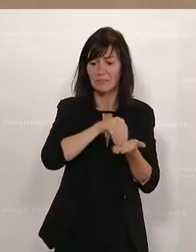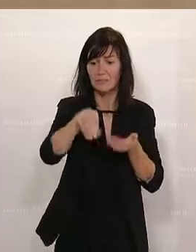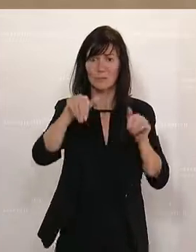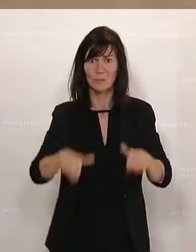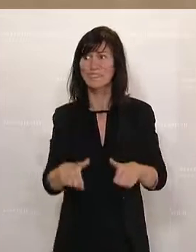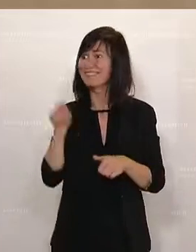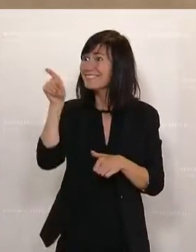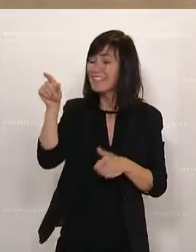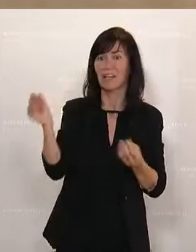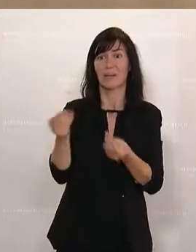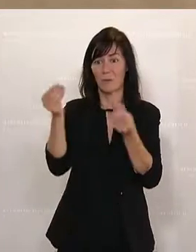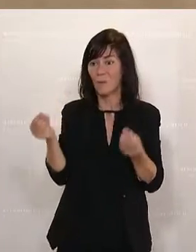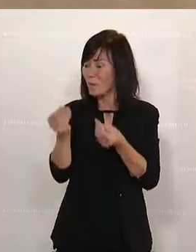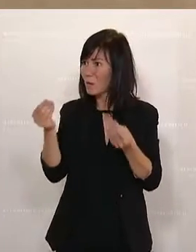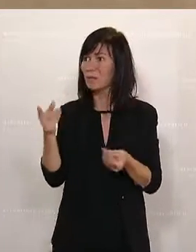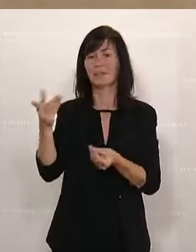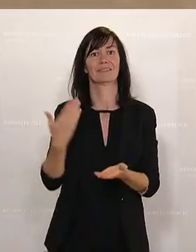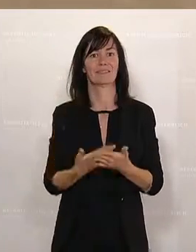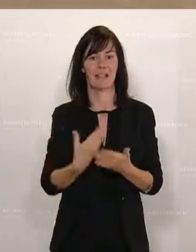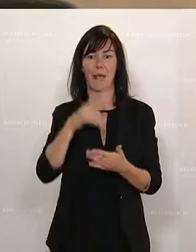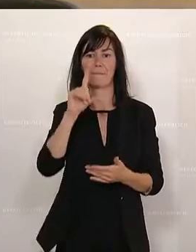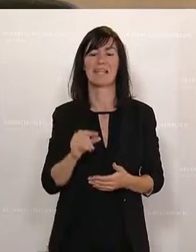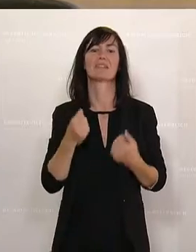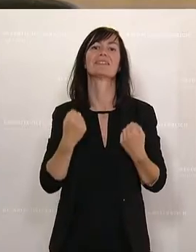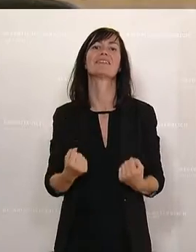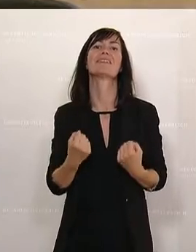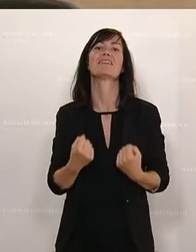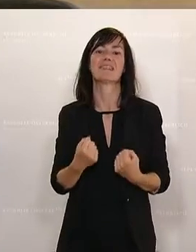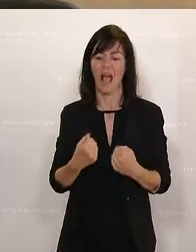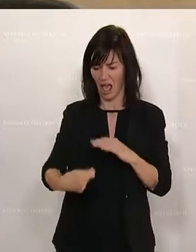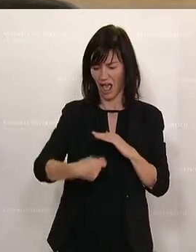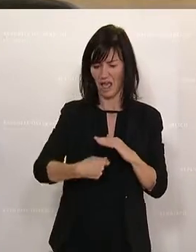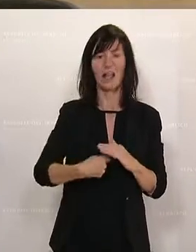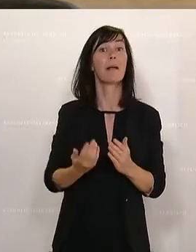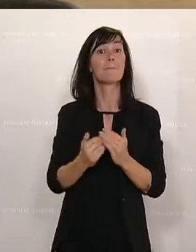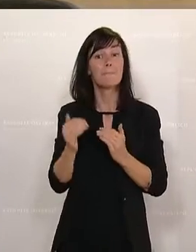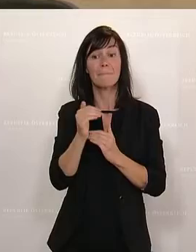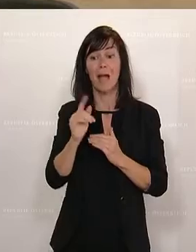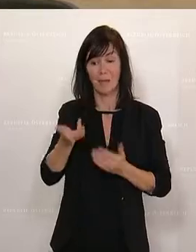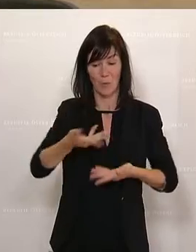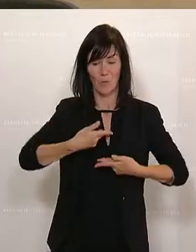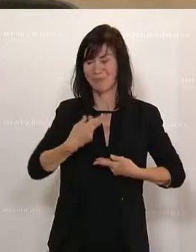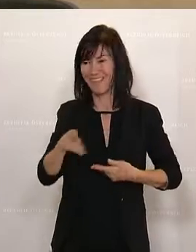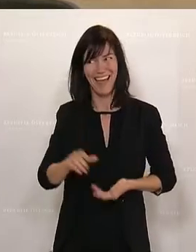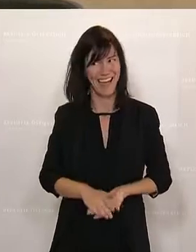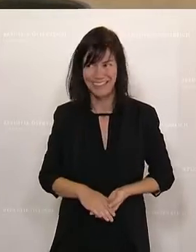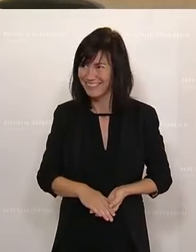in Österreich keine Mindestsicherungsbezieherin mehr bekommen als irgendwo.